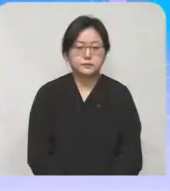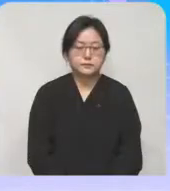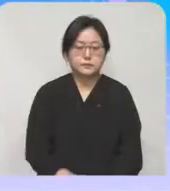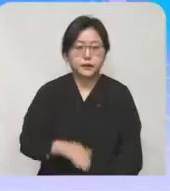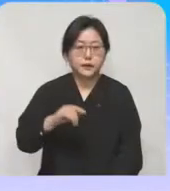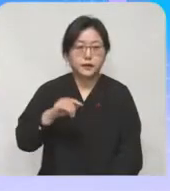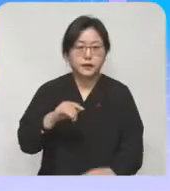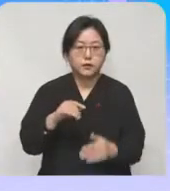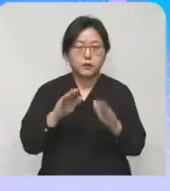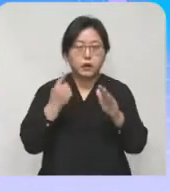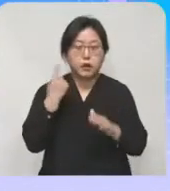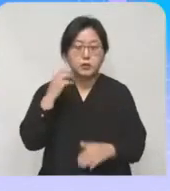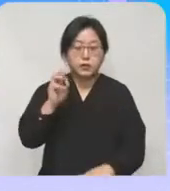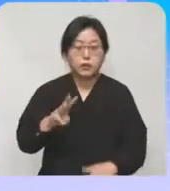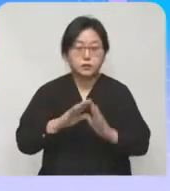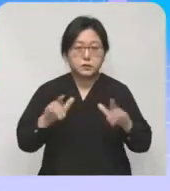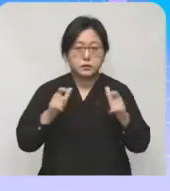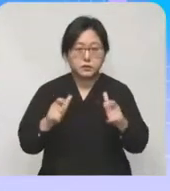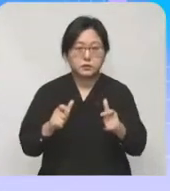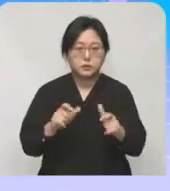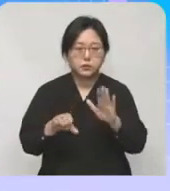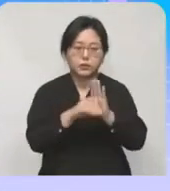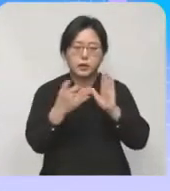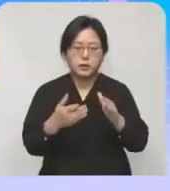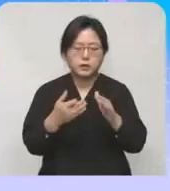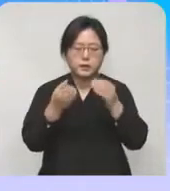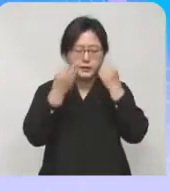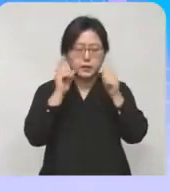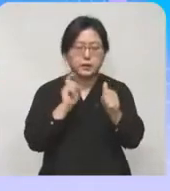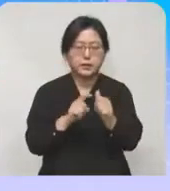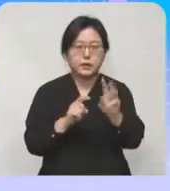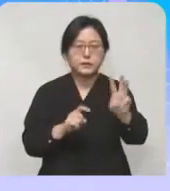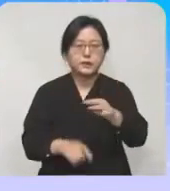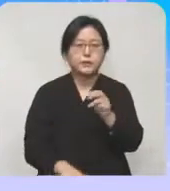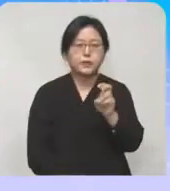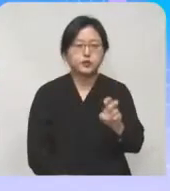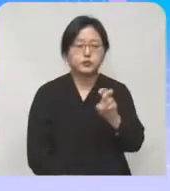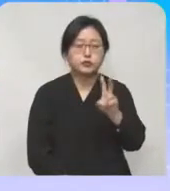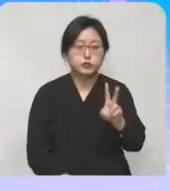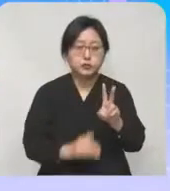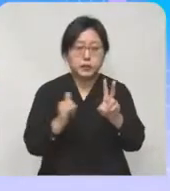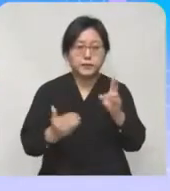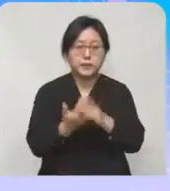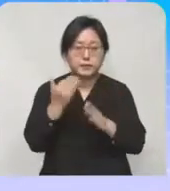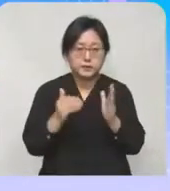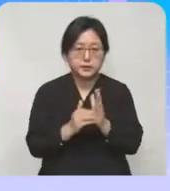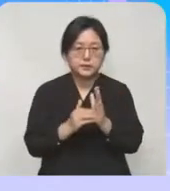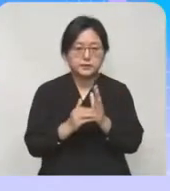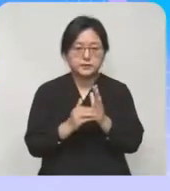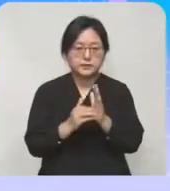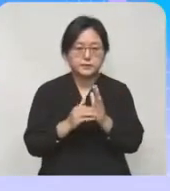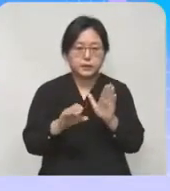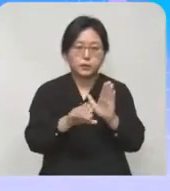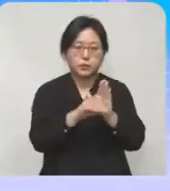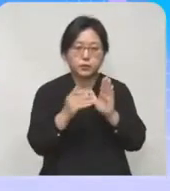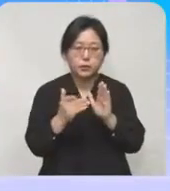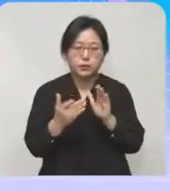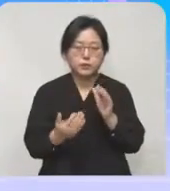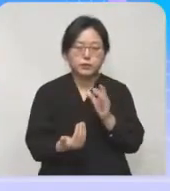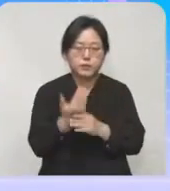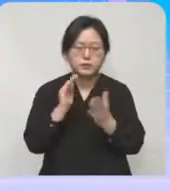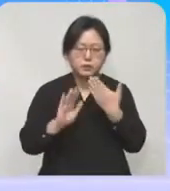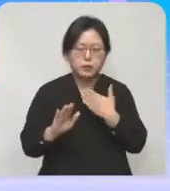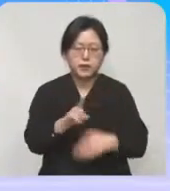다음 소식입니다 어제 관계 전함에서 코르 알고 신기 확진 자가 300 22명이 나왔습니다 코로나 발생 이후